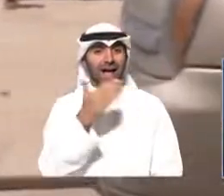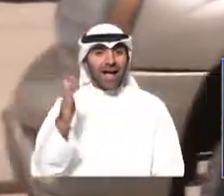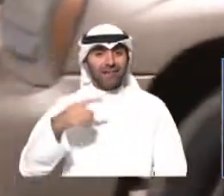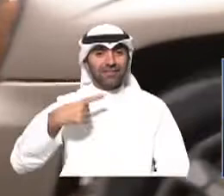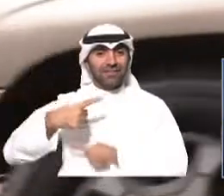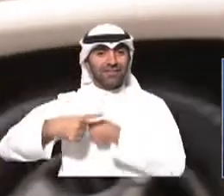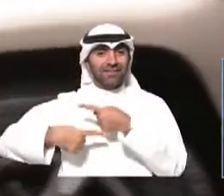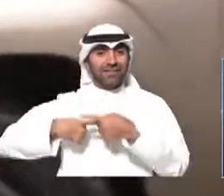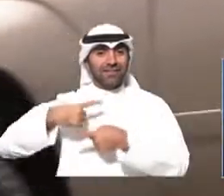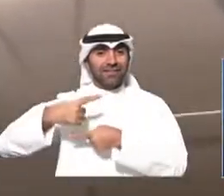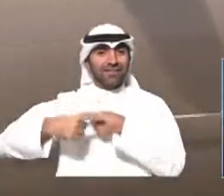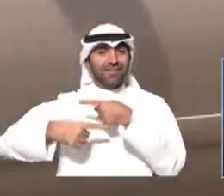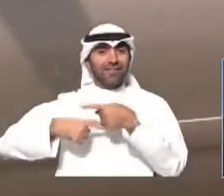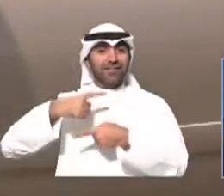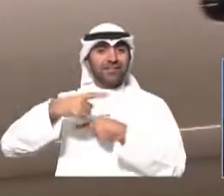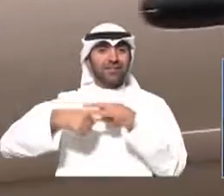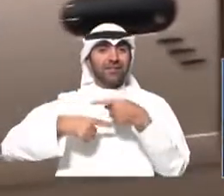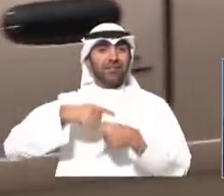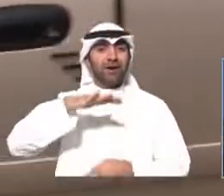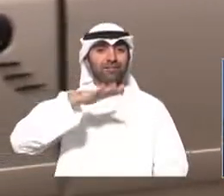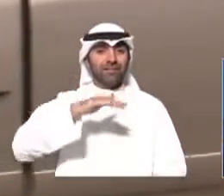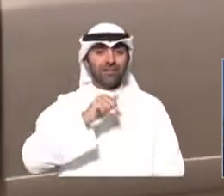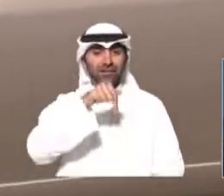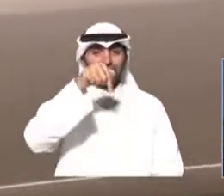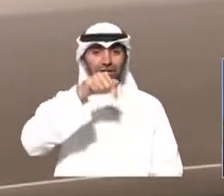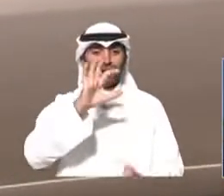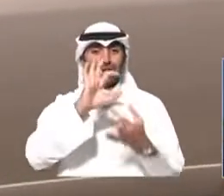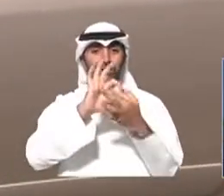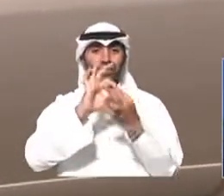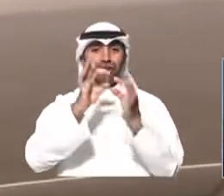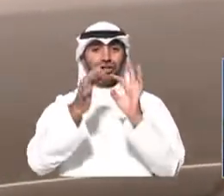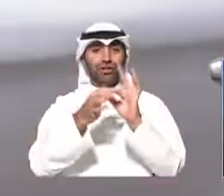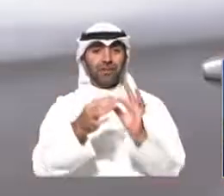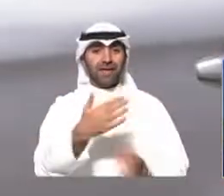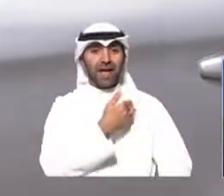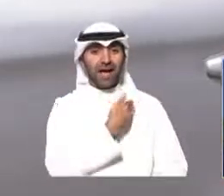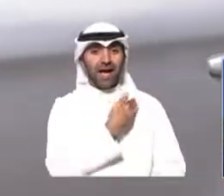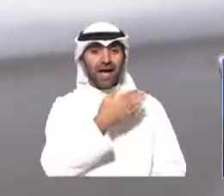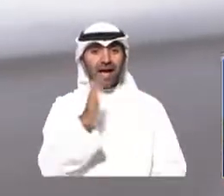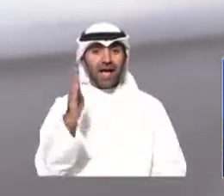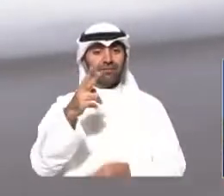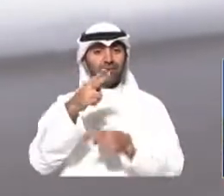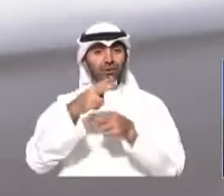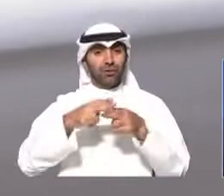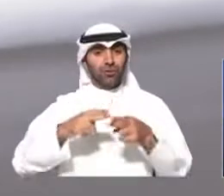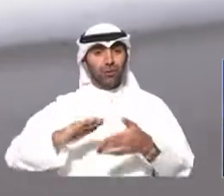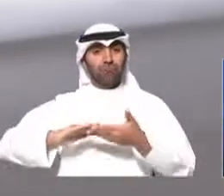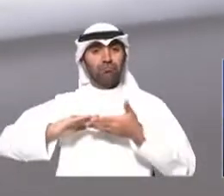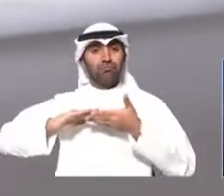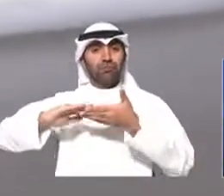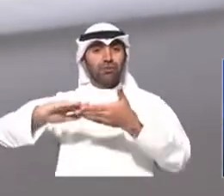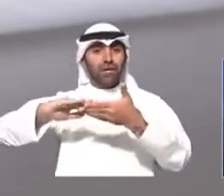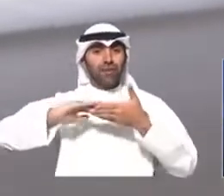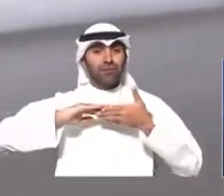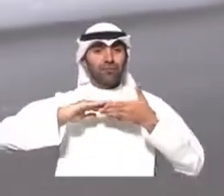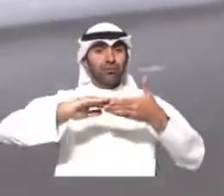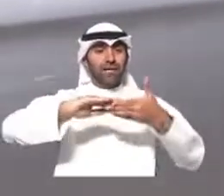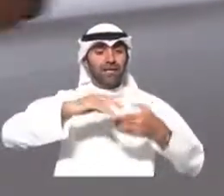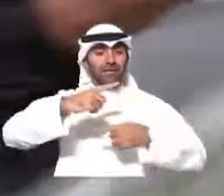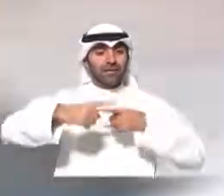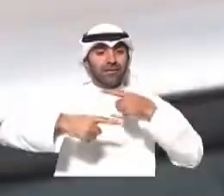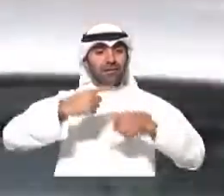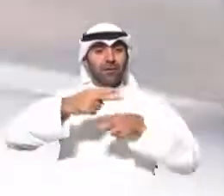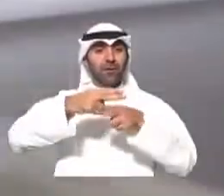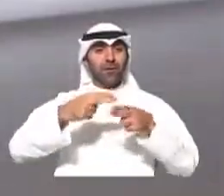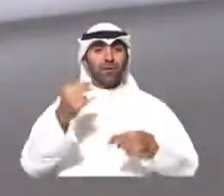مصغرة للعديد من الحملات التي تقوم بها الجمعيات الخيرية في مختلف مناطق البلاد بهدف